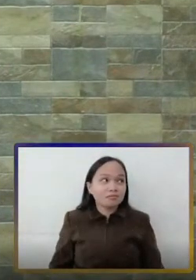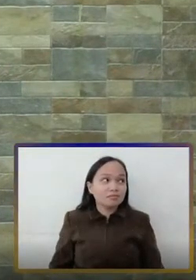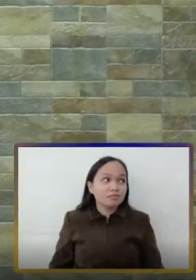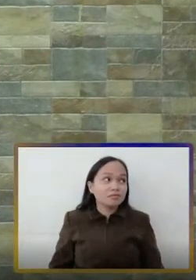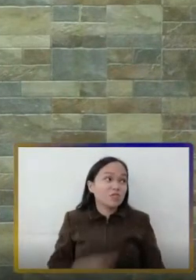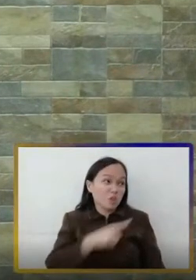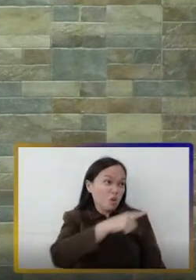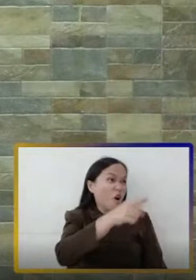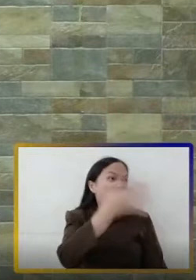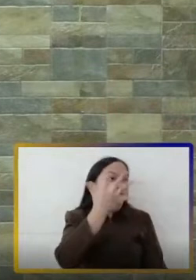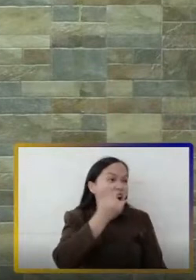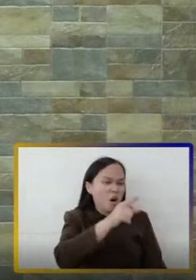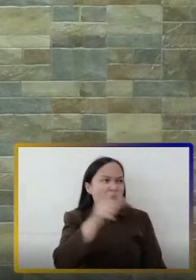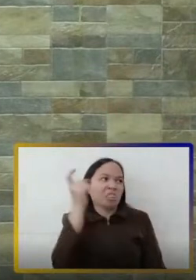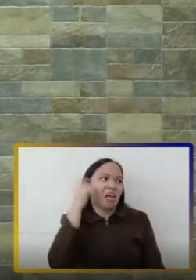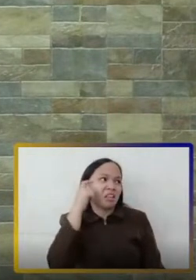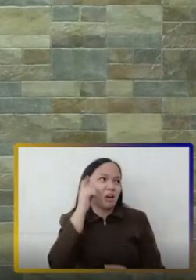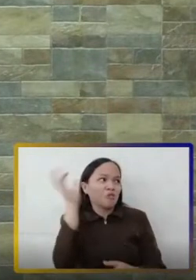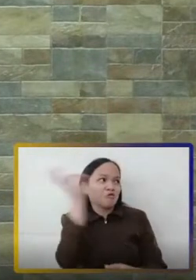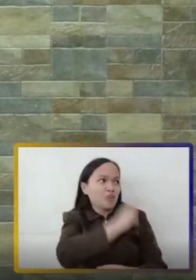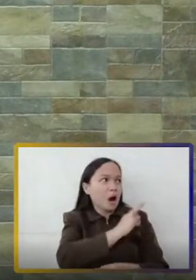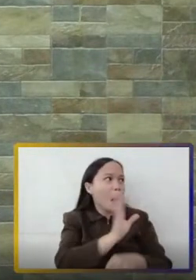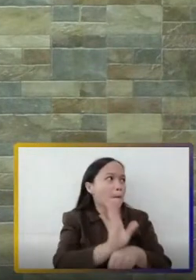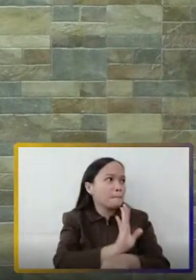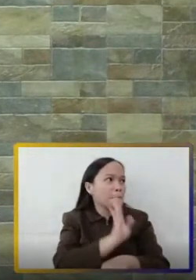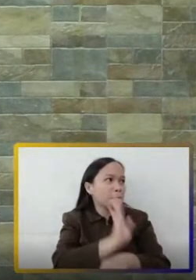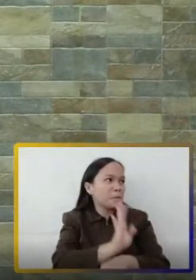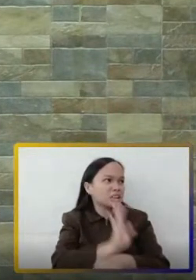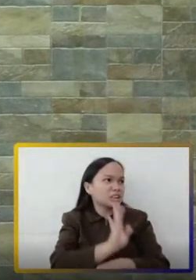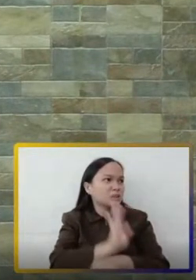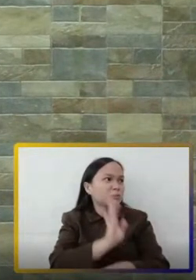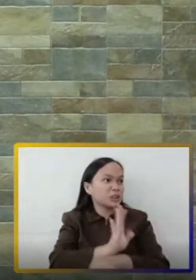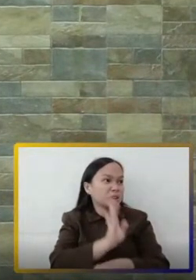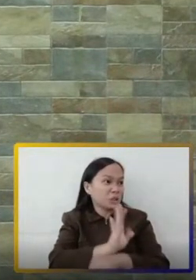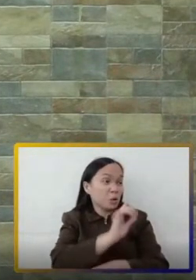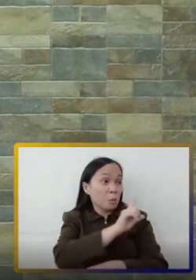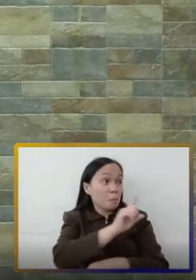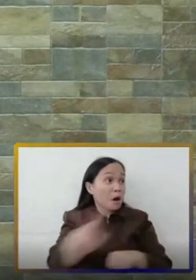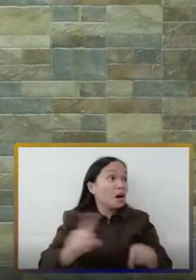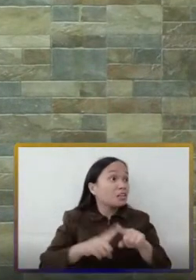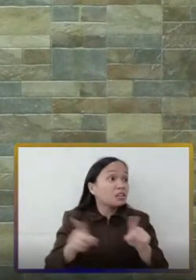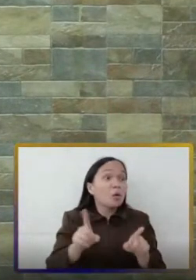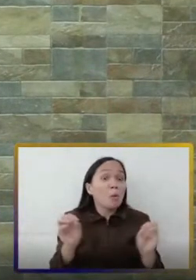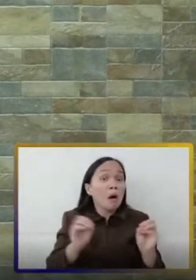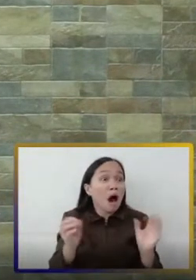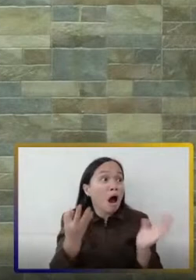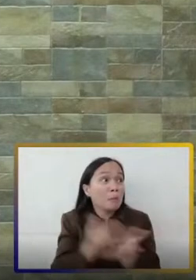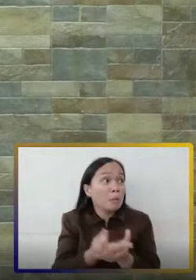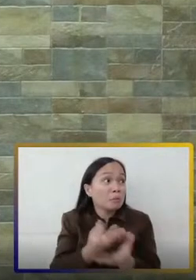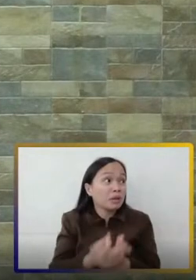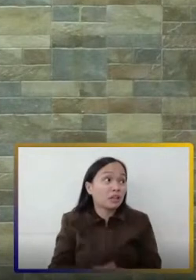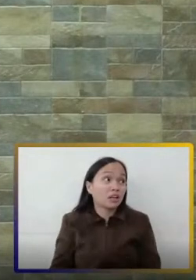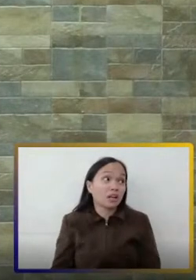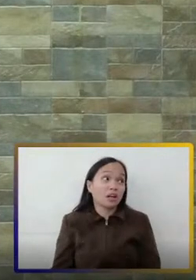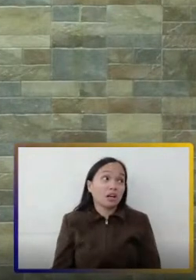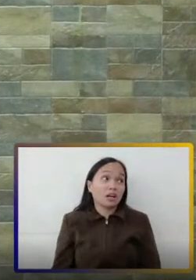Kukunwari pa kayo business ha. Maniwala ko, wala naman kayong kita na pinapakita.